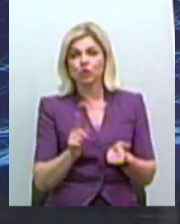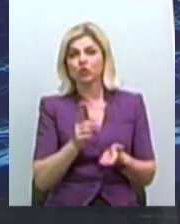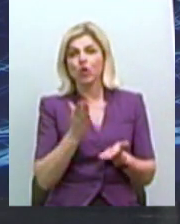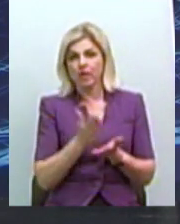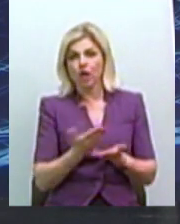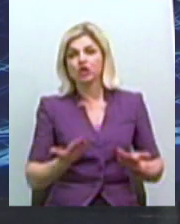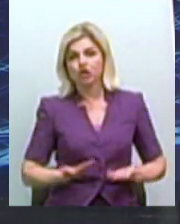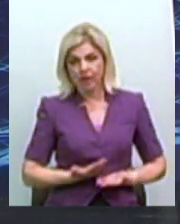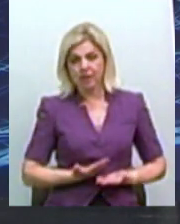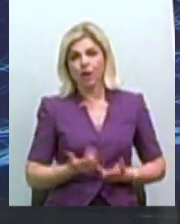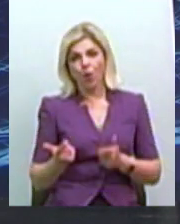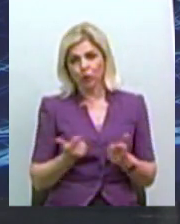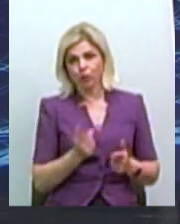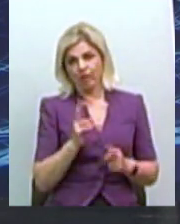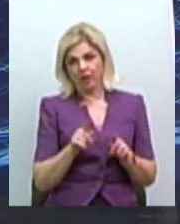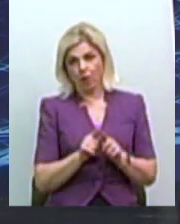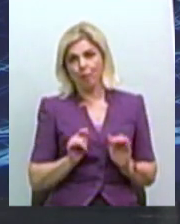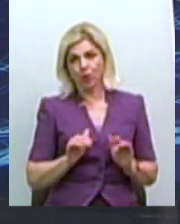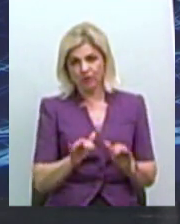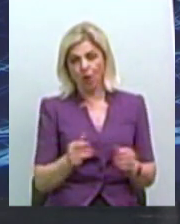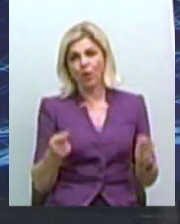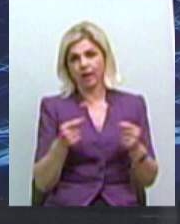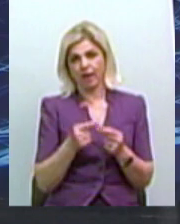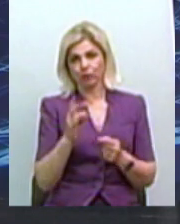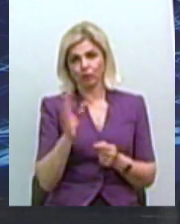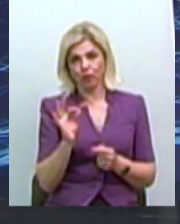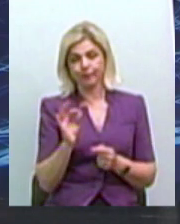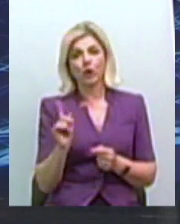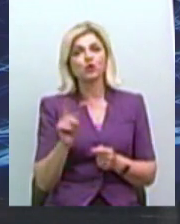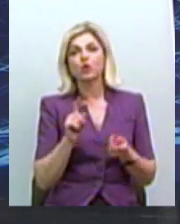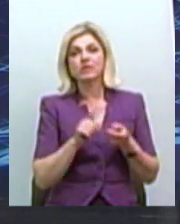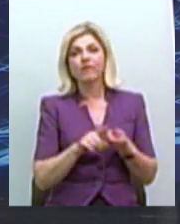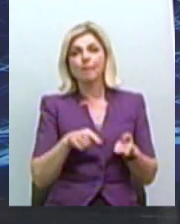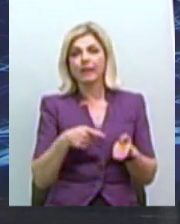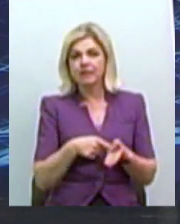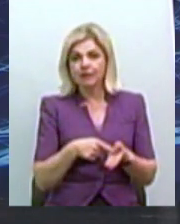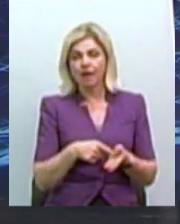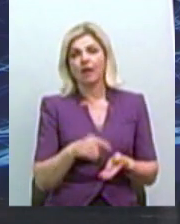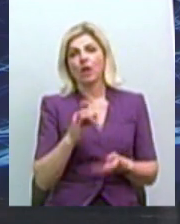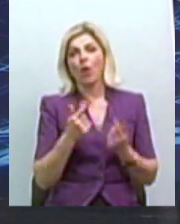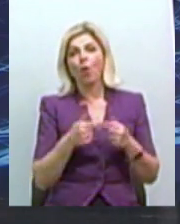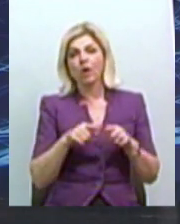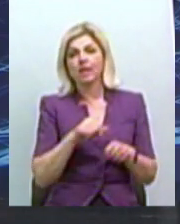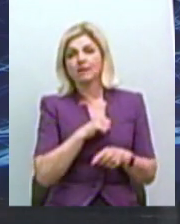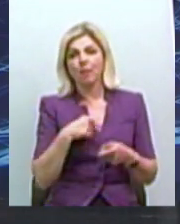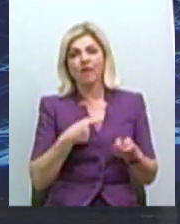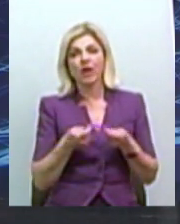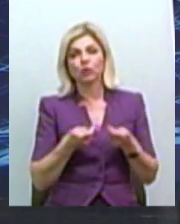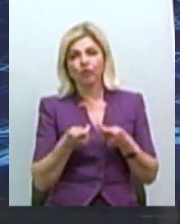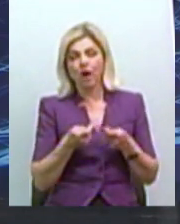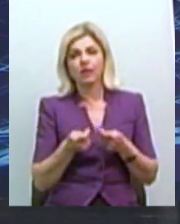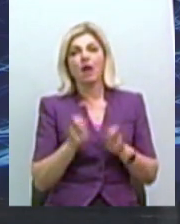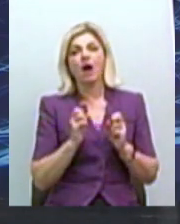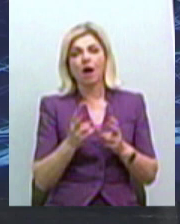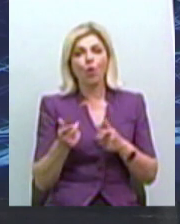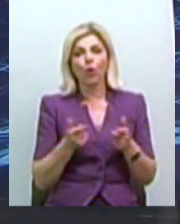жителі готові до цього процесу, так, конкретно. Також, що стосується саме міста, так, і органів місцевого самоврядування, наскільки